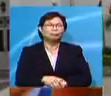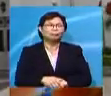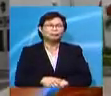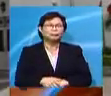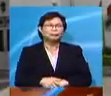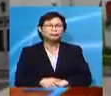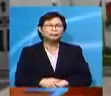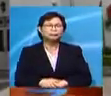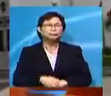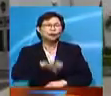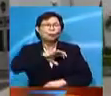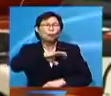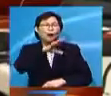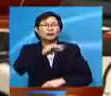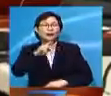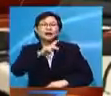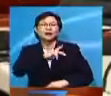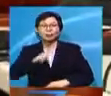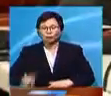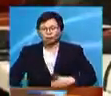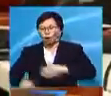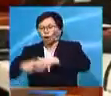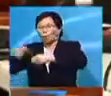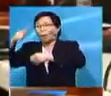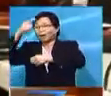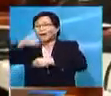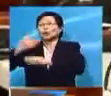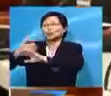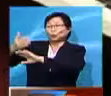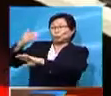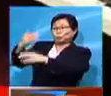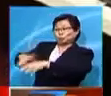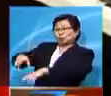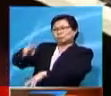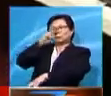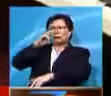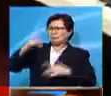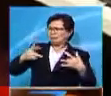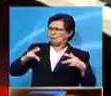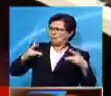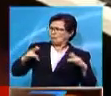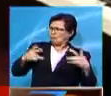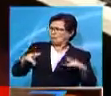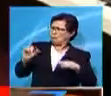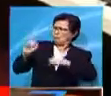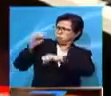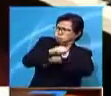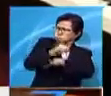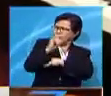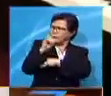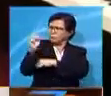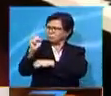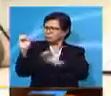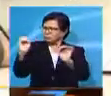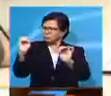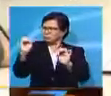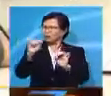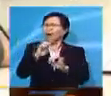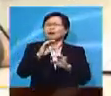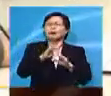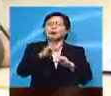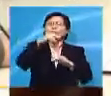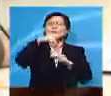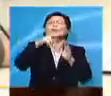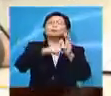itu Polis dan Kementerian Luar negara itu sebelum ini tegas menafikan penglibatan serangan pengganas di huahin